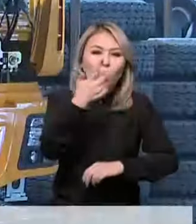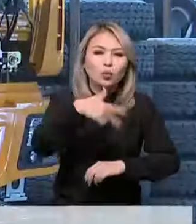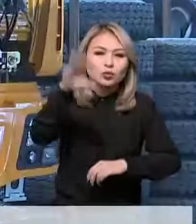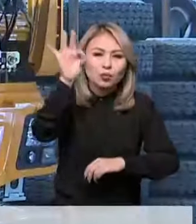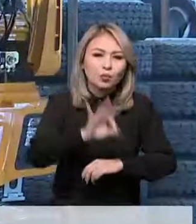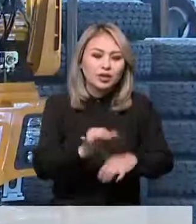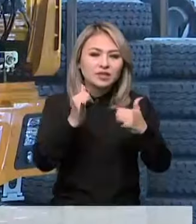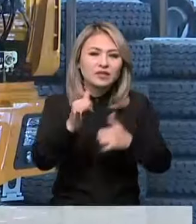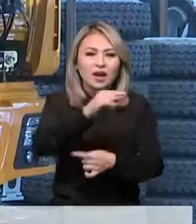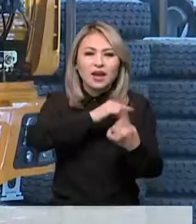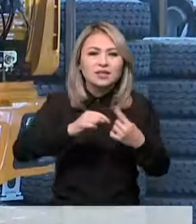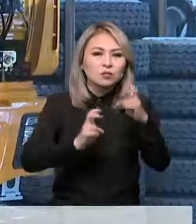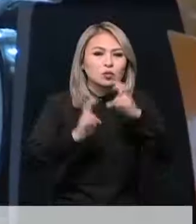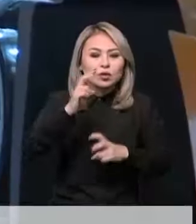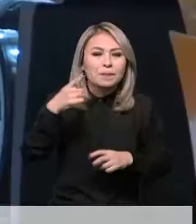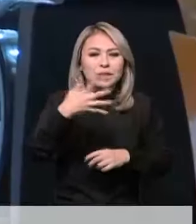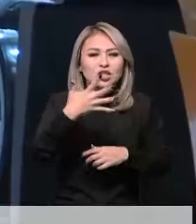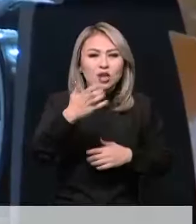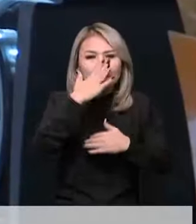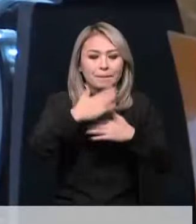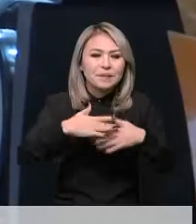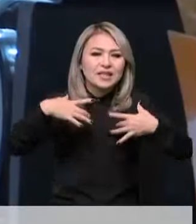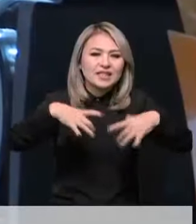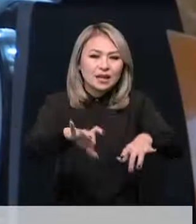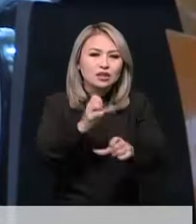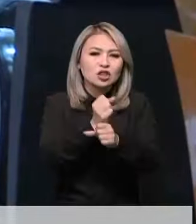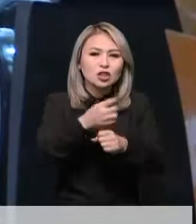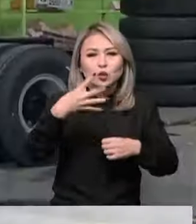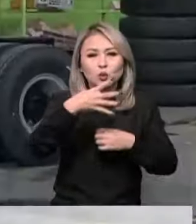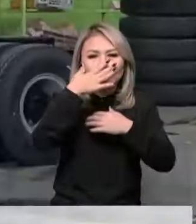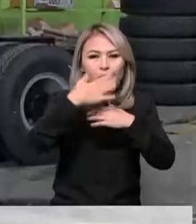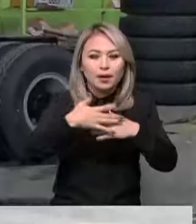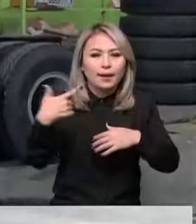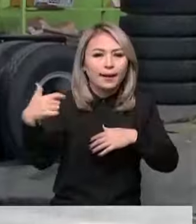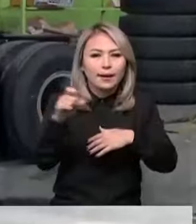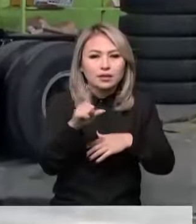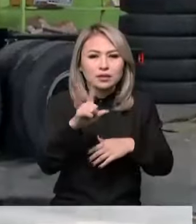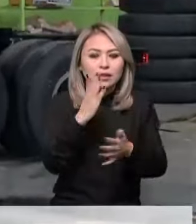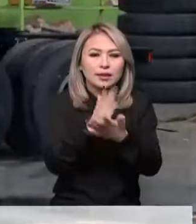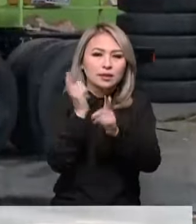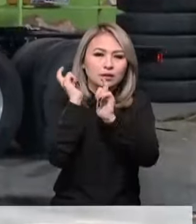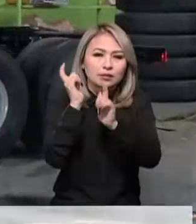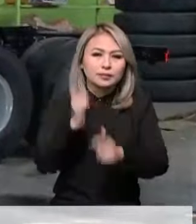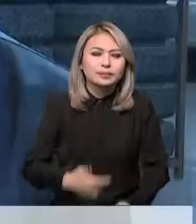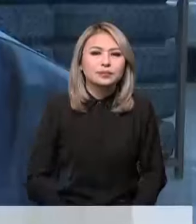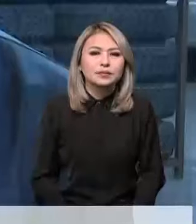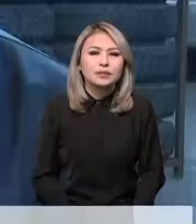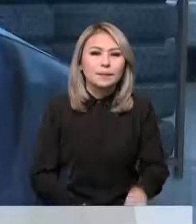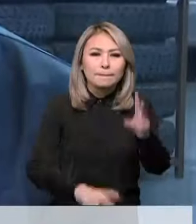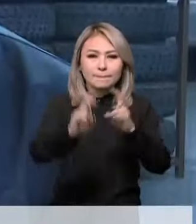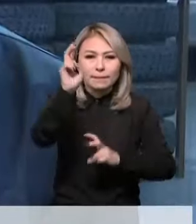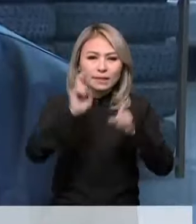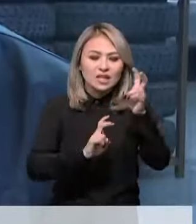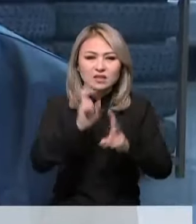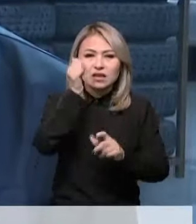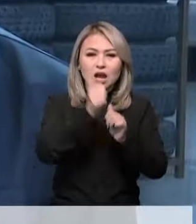ұлғайды. Кәсіпорын жылына 1,5 мың трактор жасап, 4000-нан аса газ маркалы жүк көлігін шығарады. Производство с каждым годом только